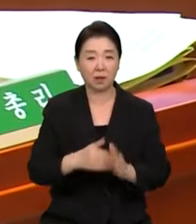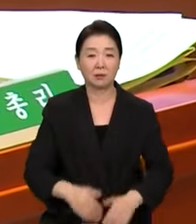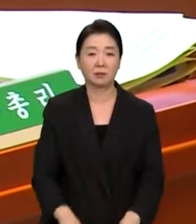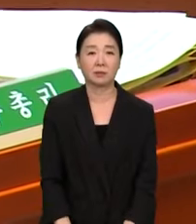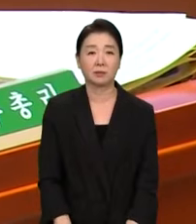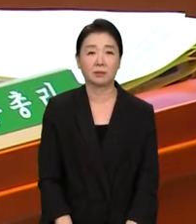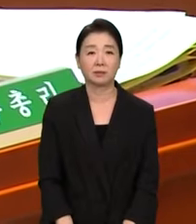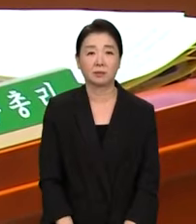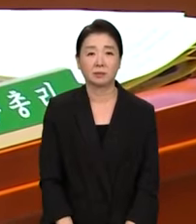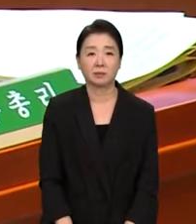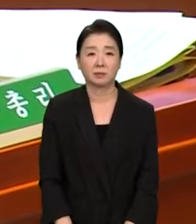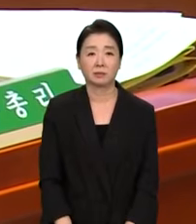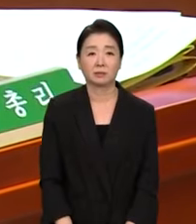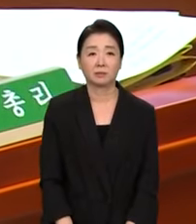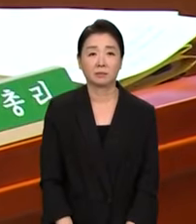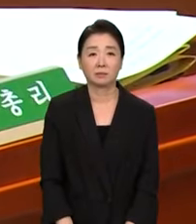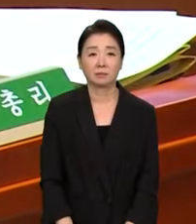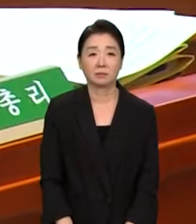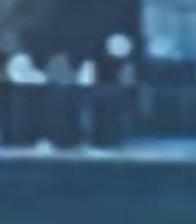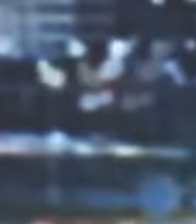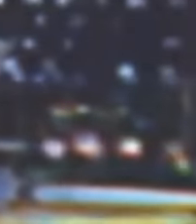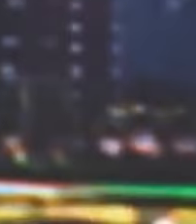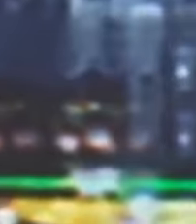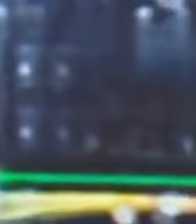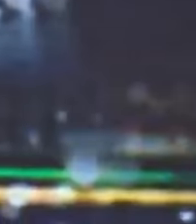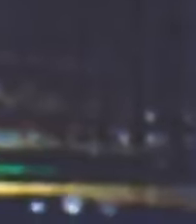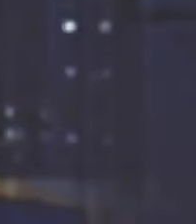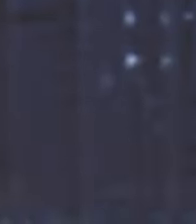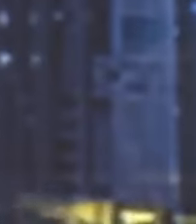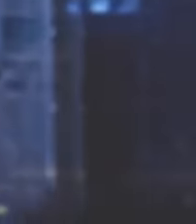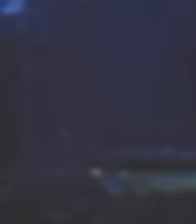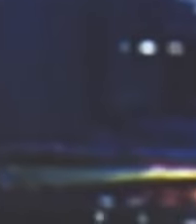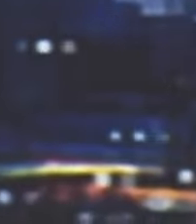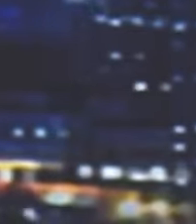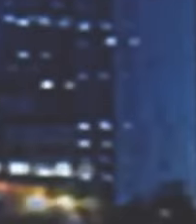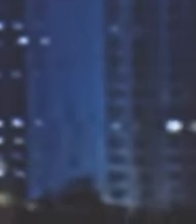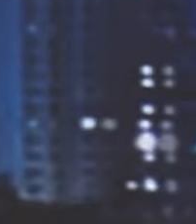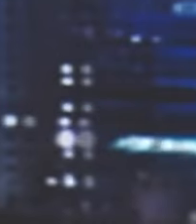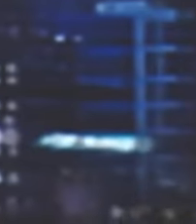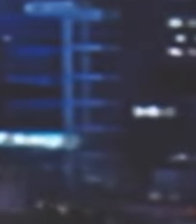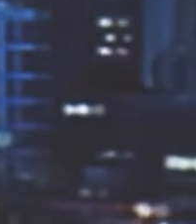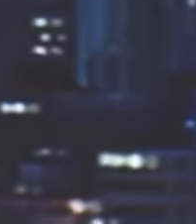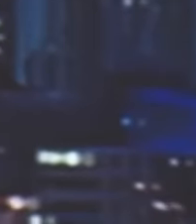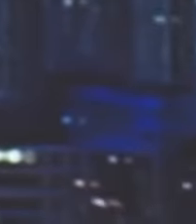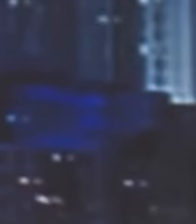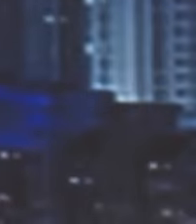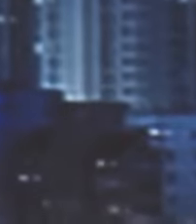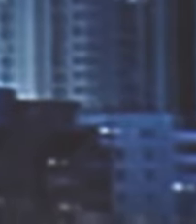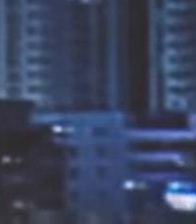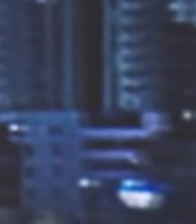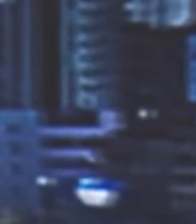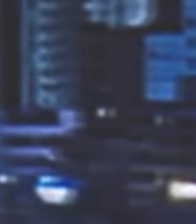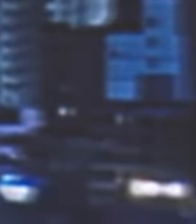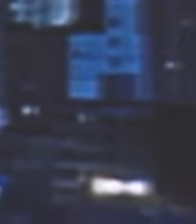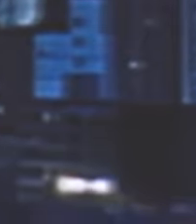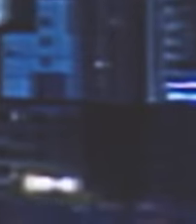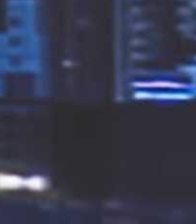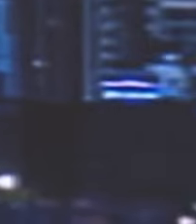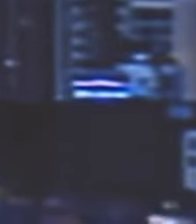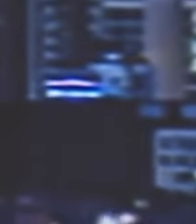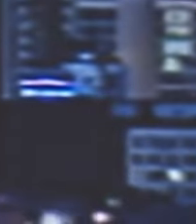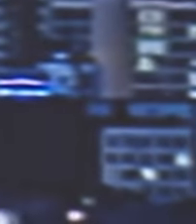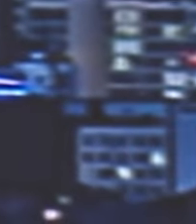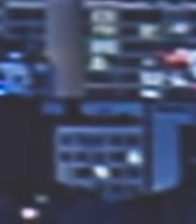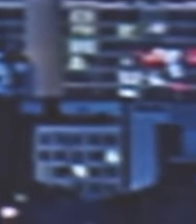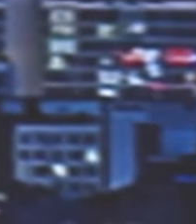jtbc 정화입니다 jtbc 뉴스를 시청해 주셔서 고맙습니다 저희는 저녁 6시